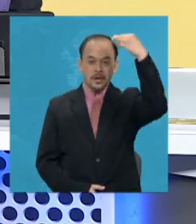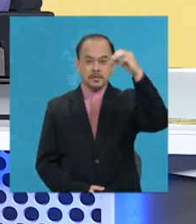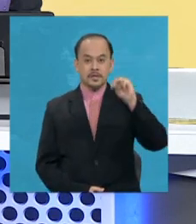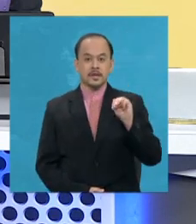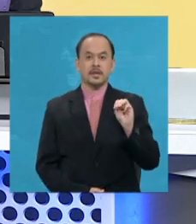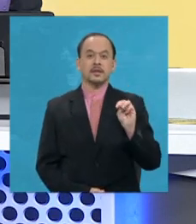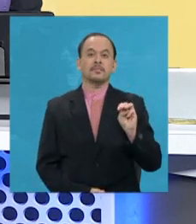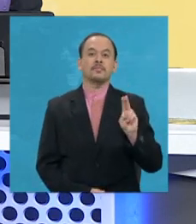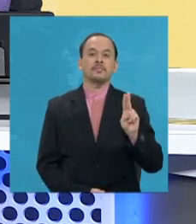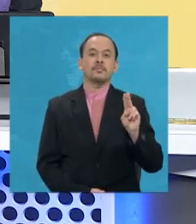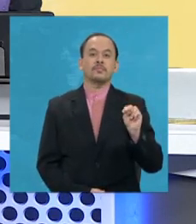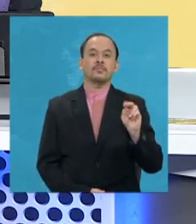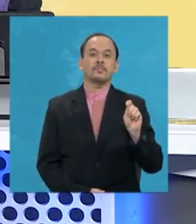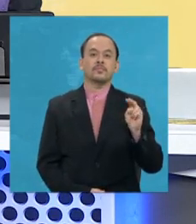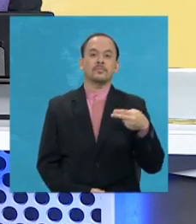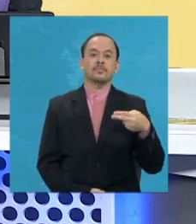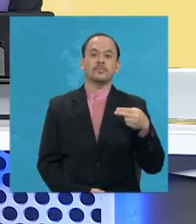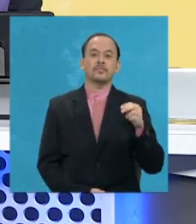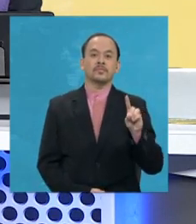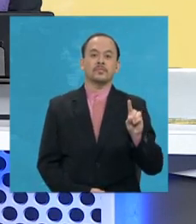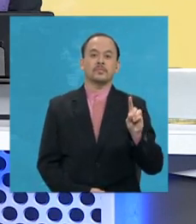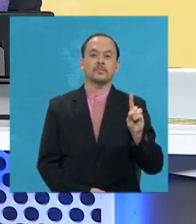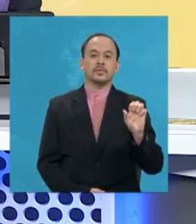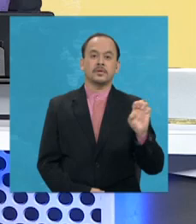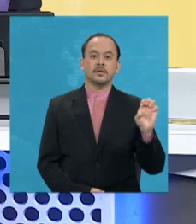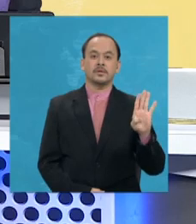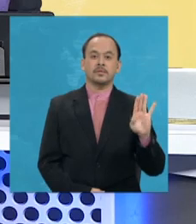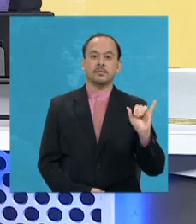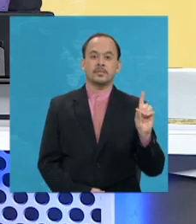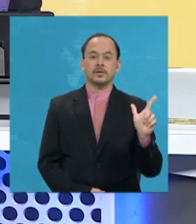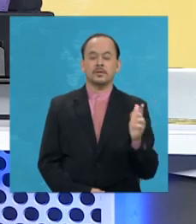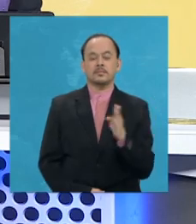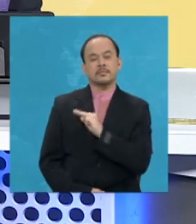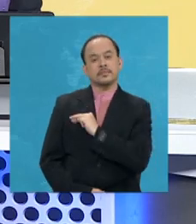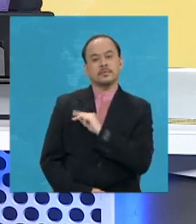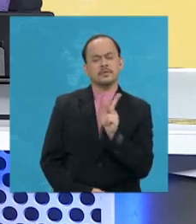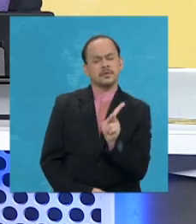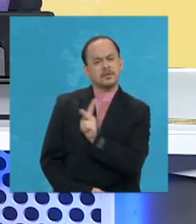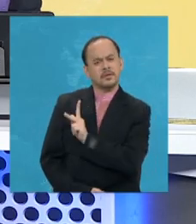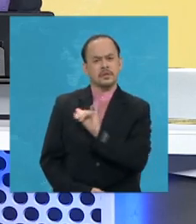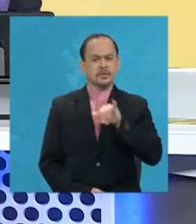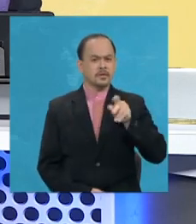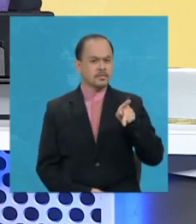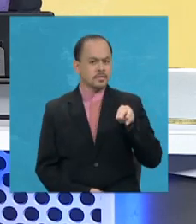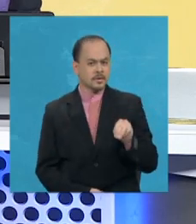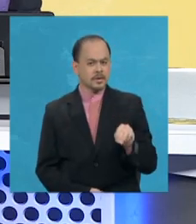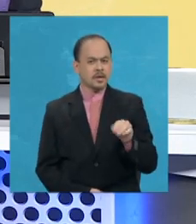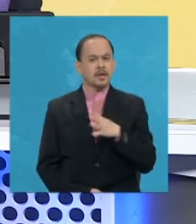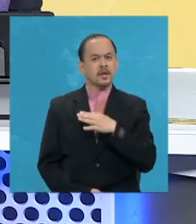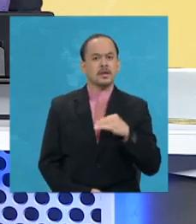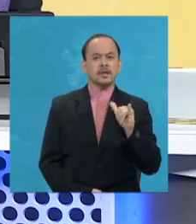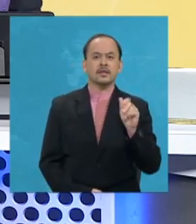mulia pada ke seri Baginda Sultan Haji Hassanal Bolkiah mu'izzaddin waddaulah menteri kanan dicoba tanpa dan menteri